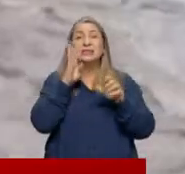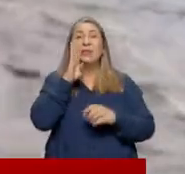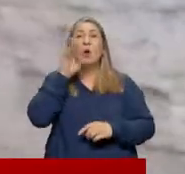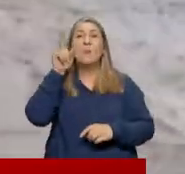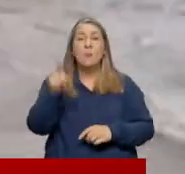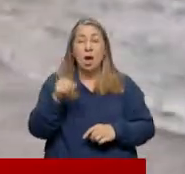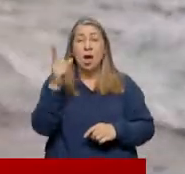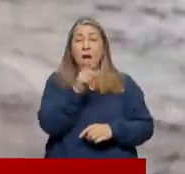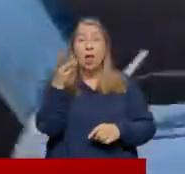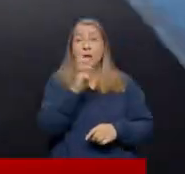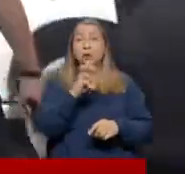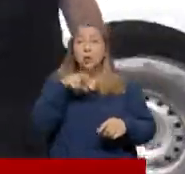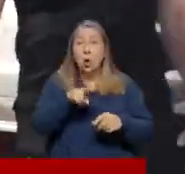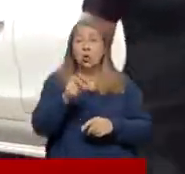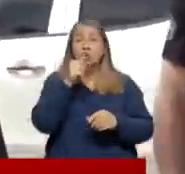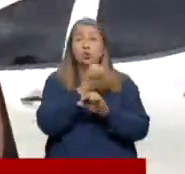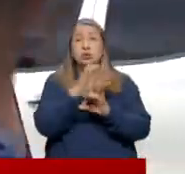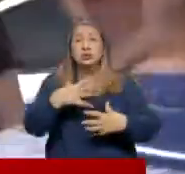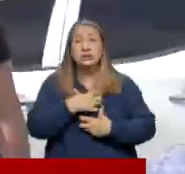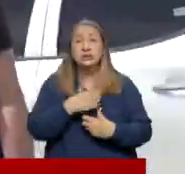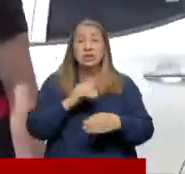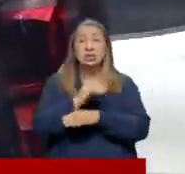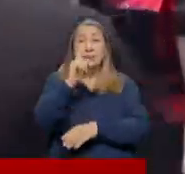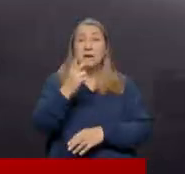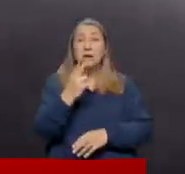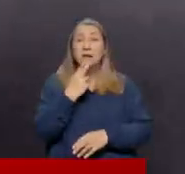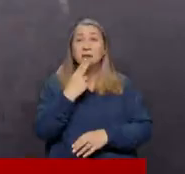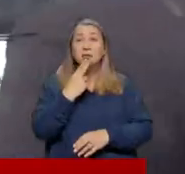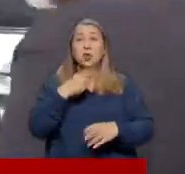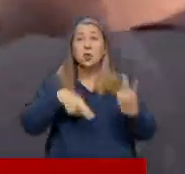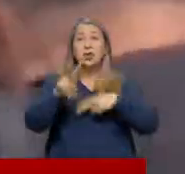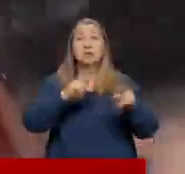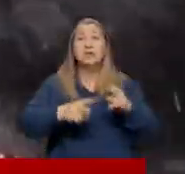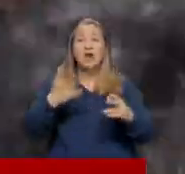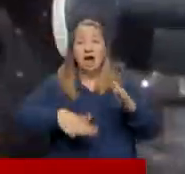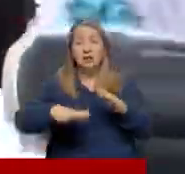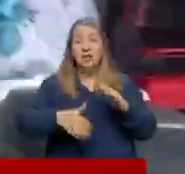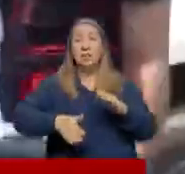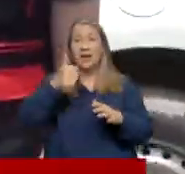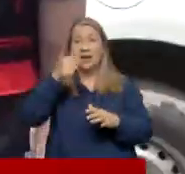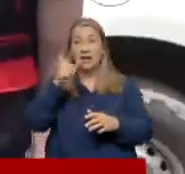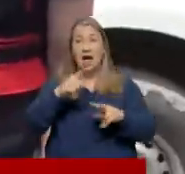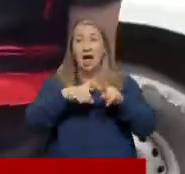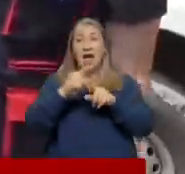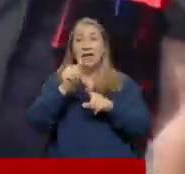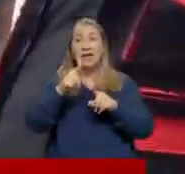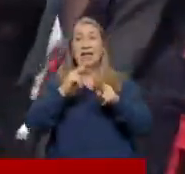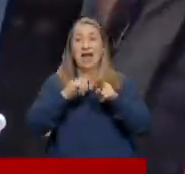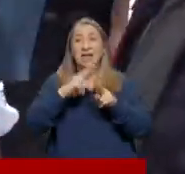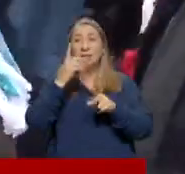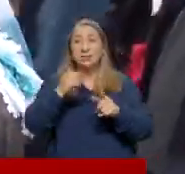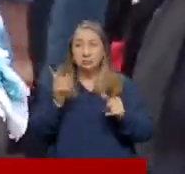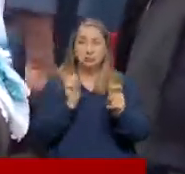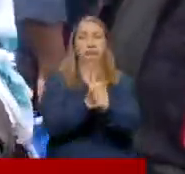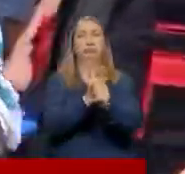Sinop Türkeli de aylarca yol ve susuzluk sıkıntısı çeken bir kadınsa Ulaştırma ve altyapı Bakanlığı acil karaismailoğlu